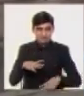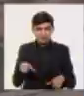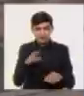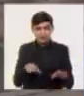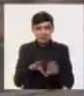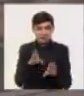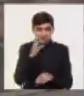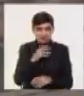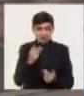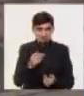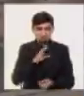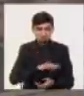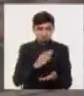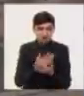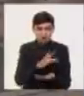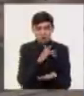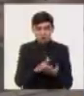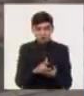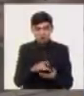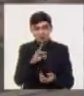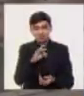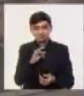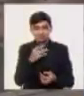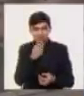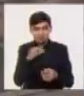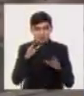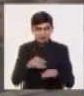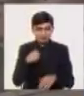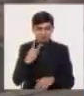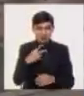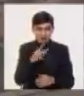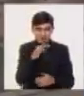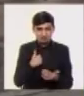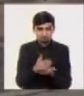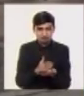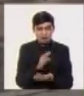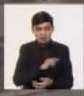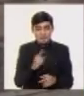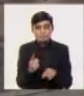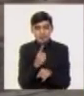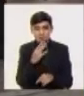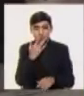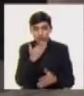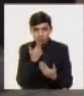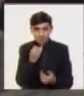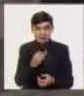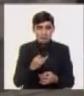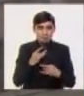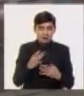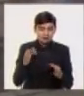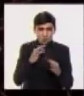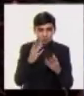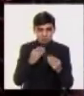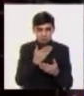Очень горько наблюдать, как пустуют городские ратуши. Я здесь проработала 20 лет, и впервые нет ни туристов, ни рождественской